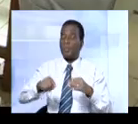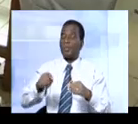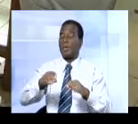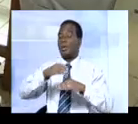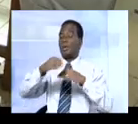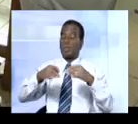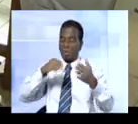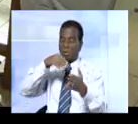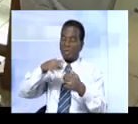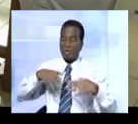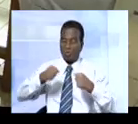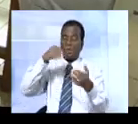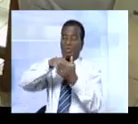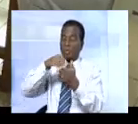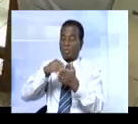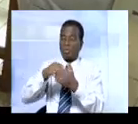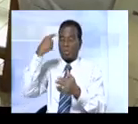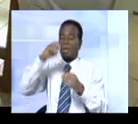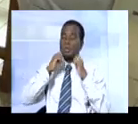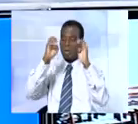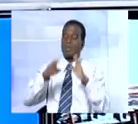sociale pour les enseignants du privé.